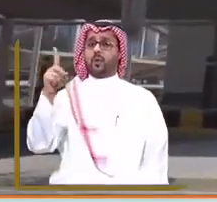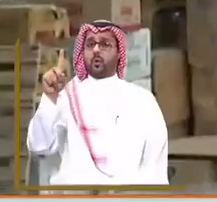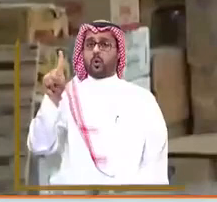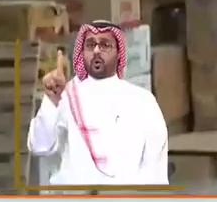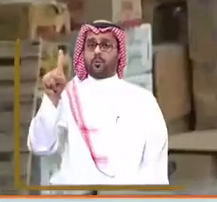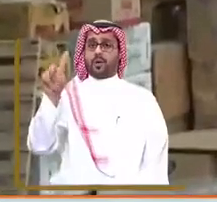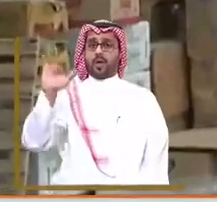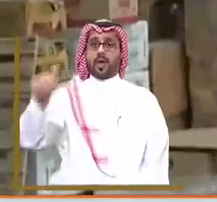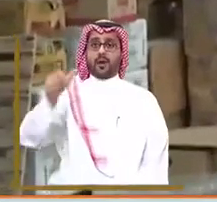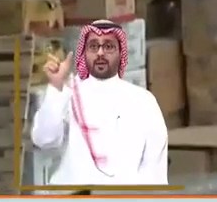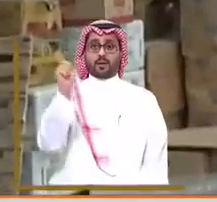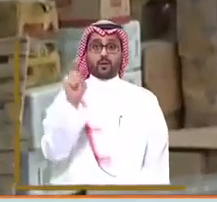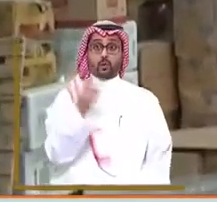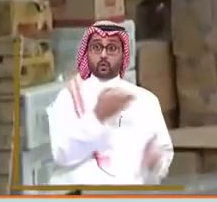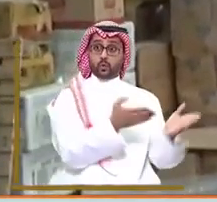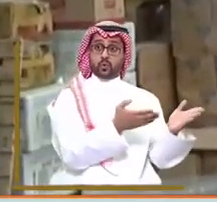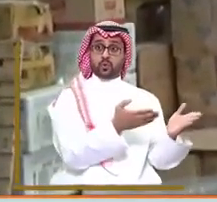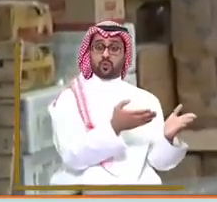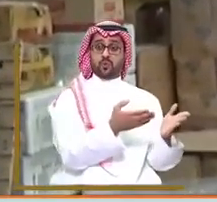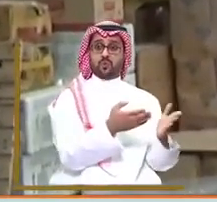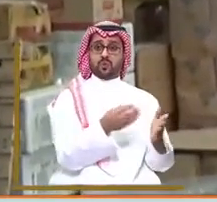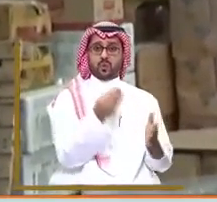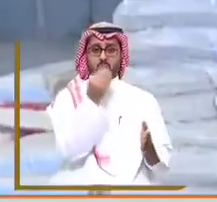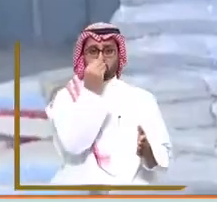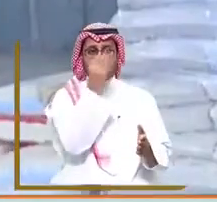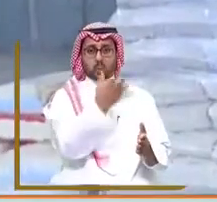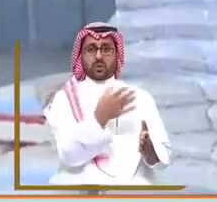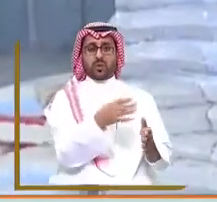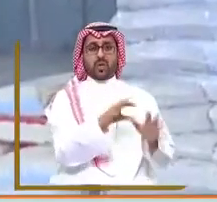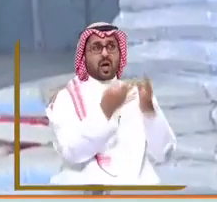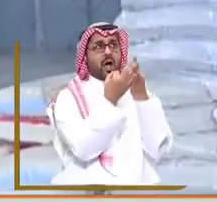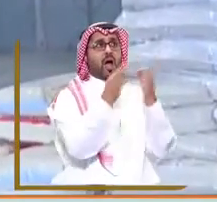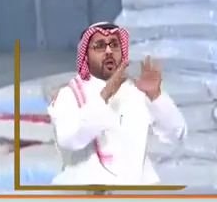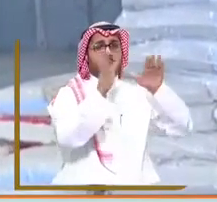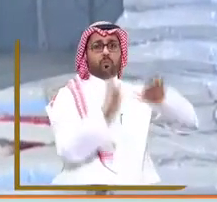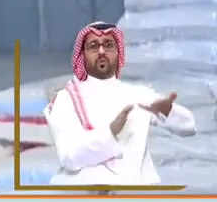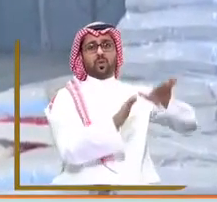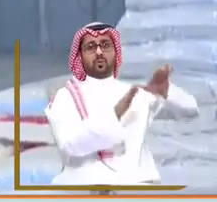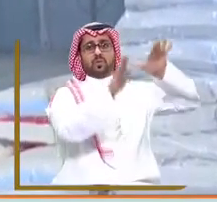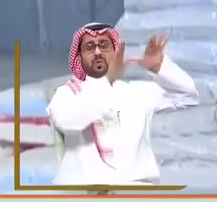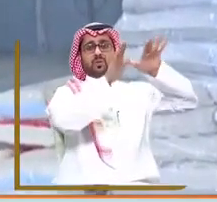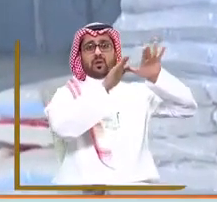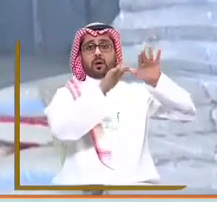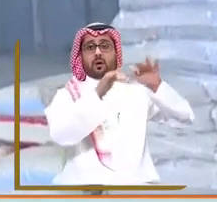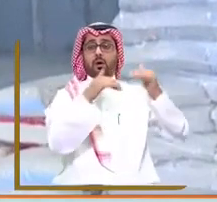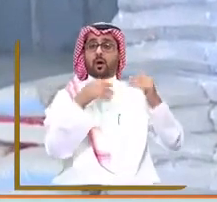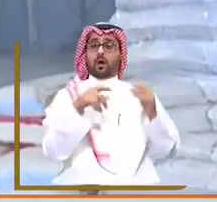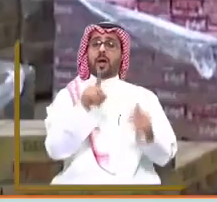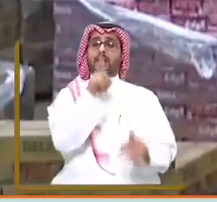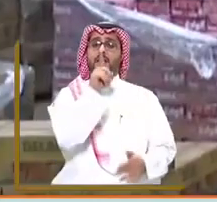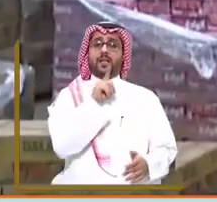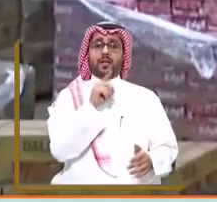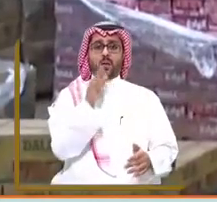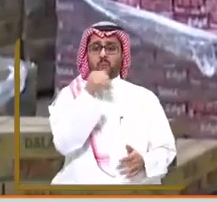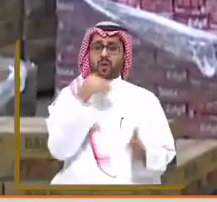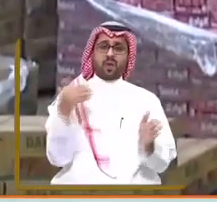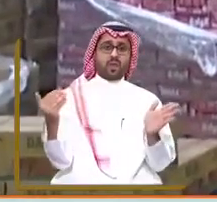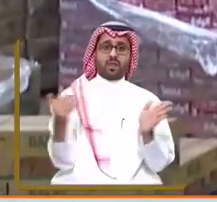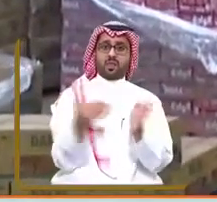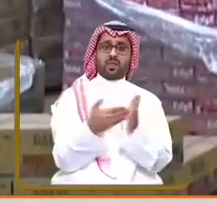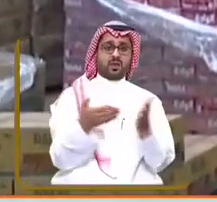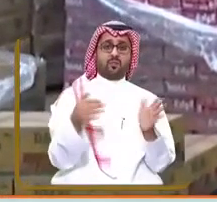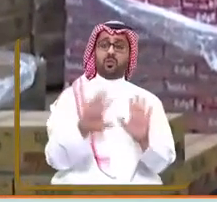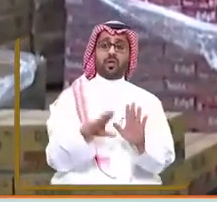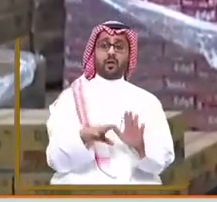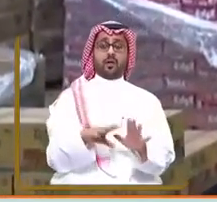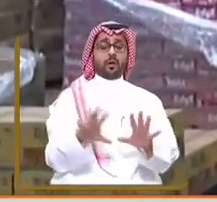جاء بعد عمليات الرصد والتقصي، حيث جرى إغلاق المستودع واستدعاء المسؤولين عن المنشأة استكمالا